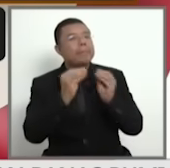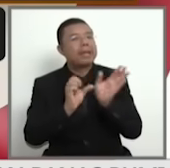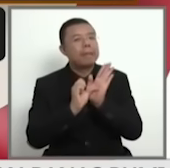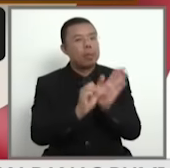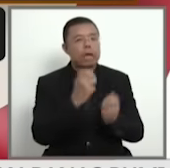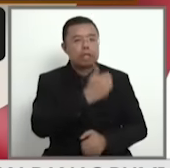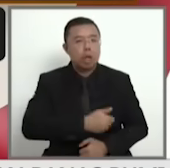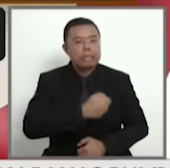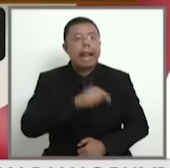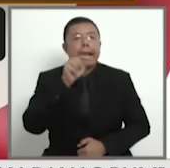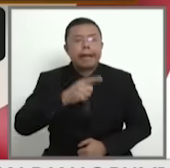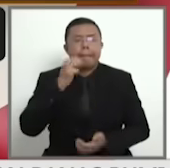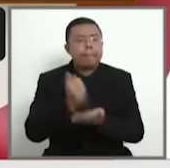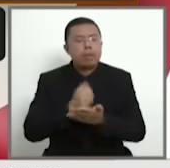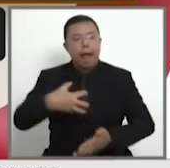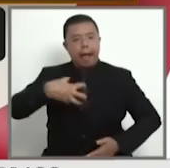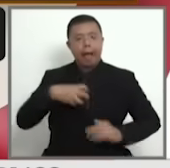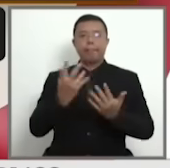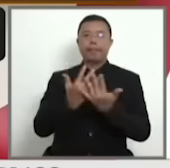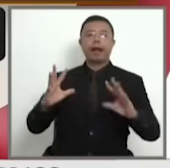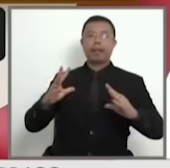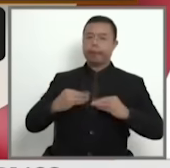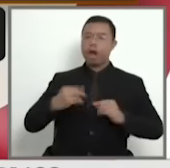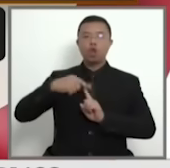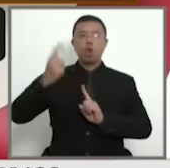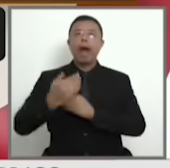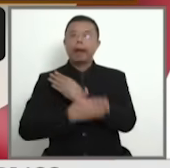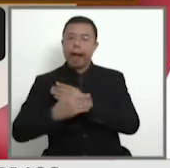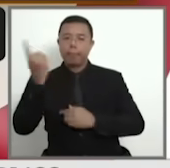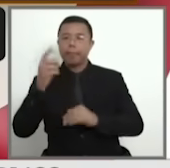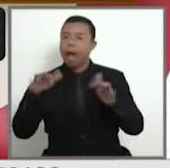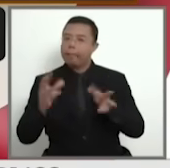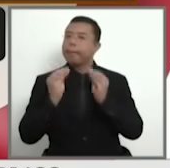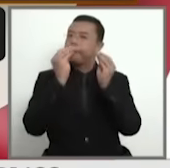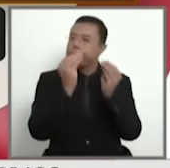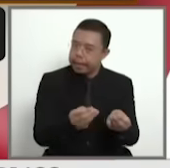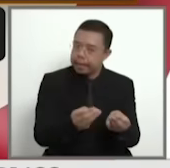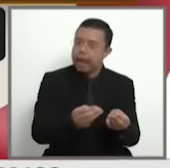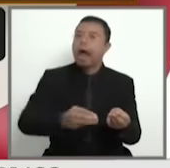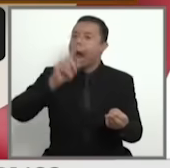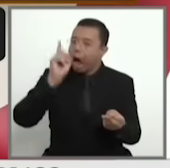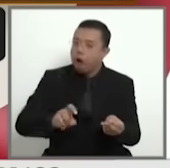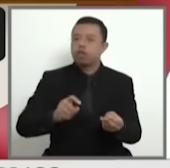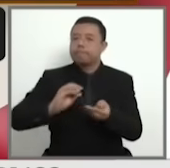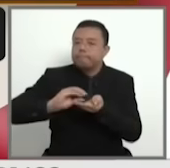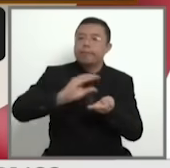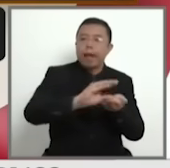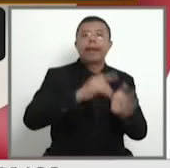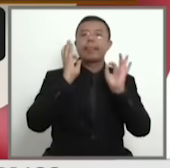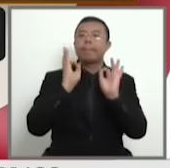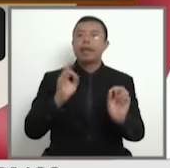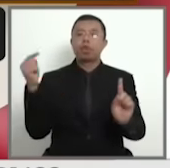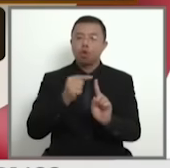lagi ini betul-betul hak rakyat tugas negara dan pemerintah adalah memastikan itu Bahwa ini adalah tepat